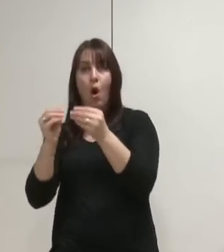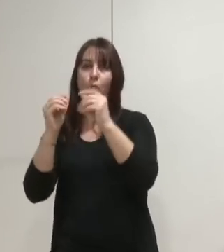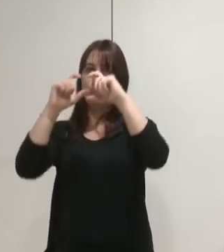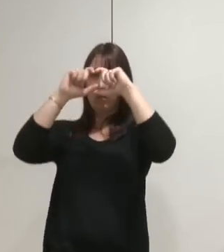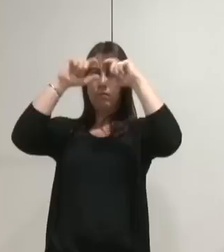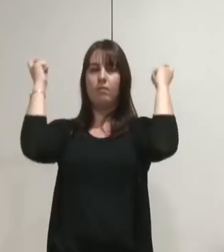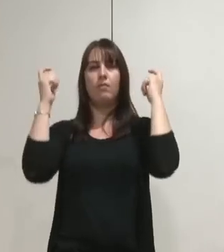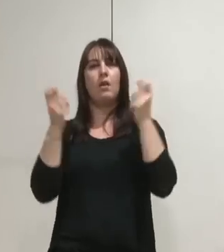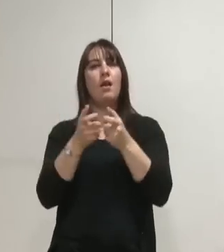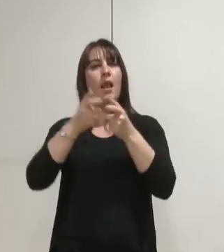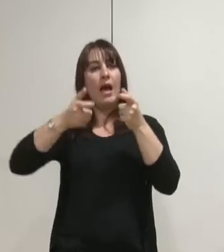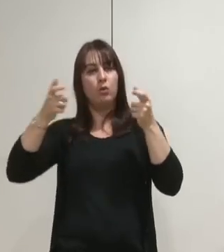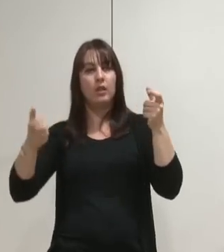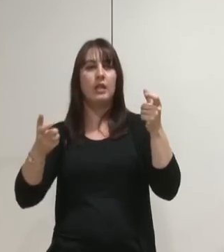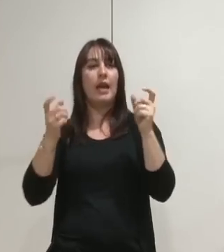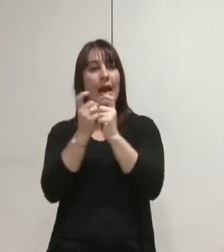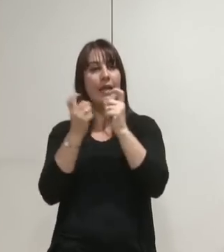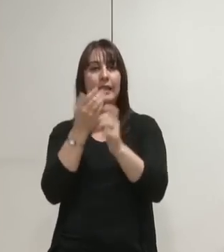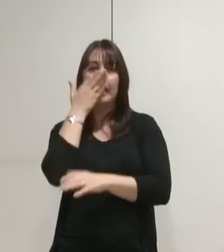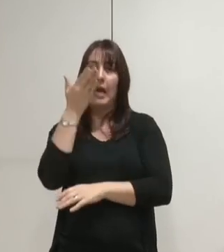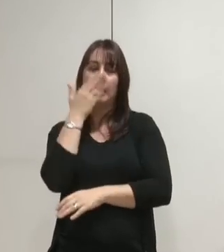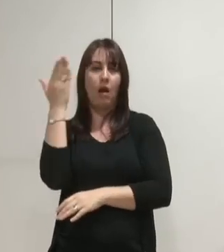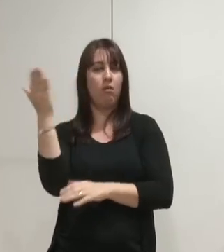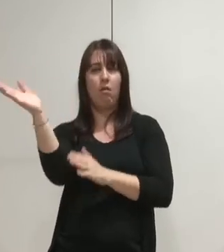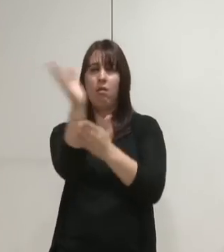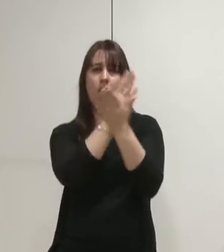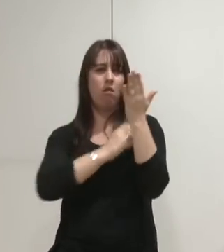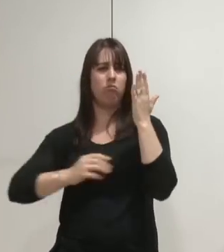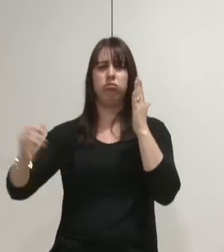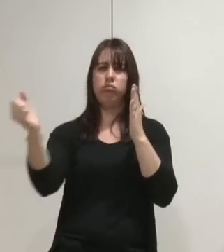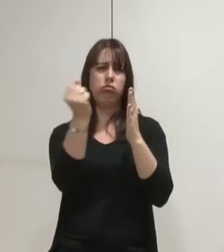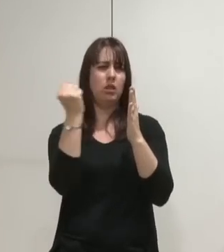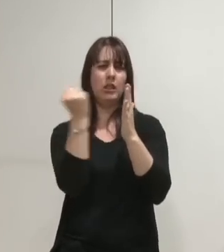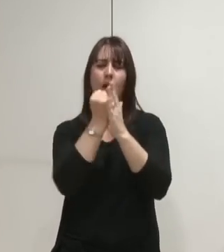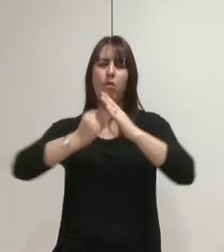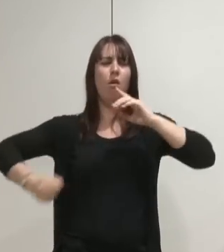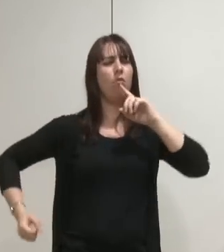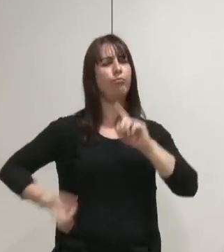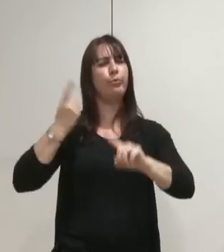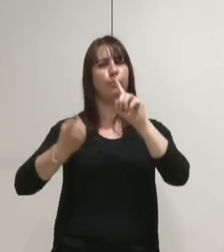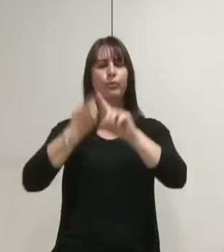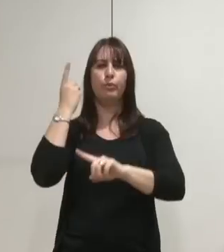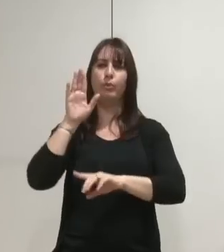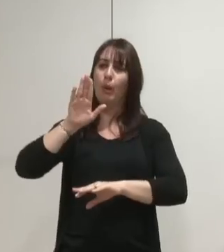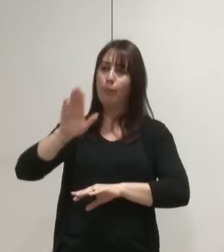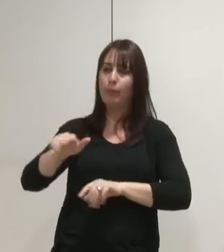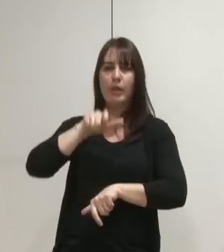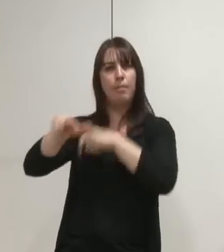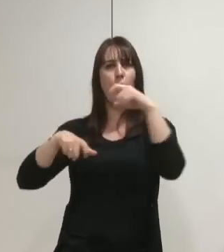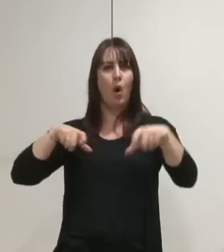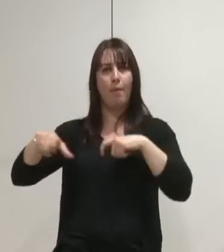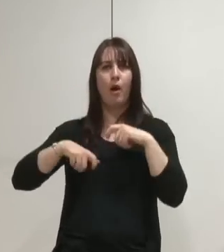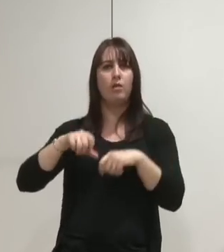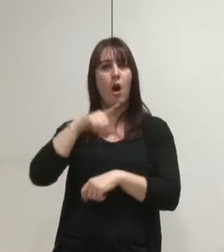électriques et gazières qui est un symbole extrêmement important dans ce secteur économique pour les collaborateurs et les